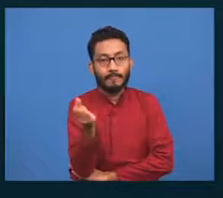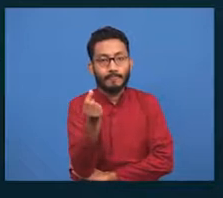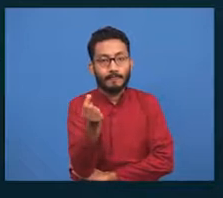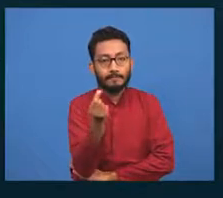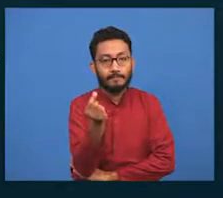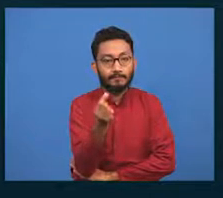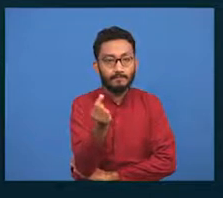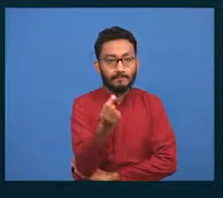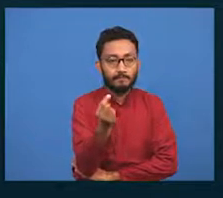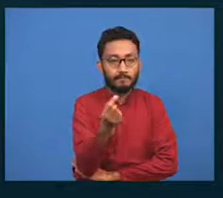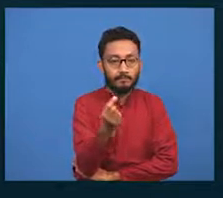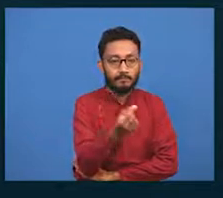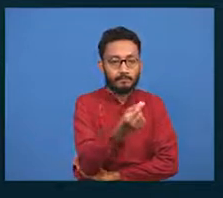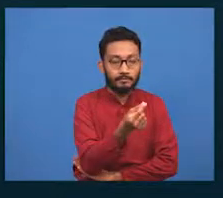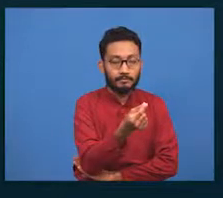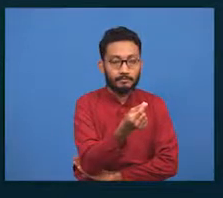نَفْسٌ